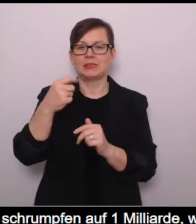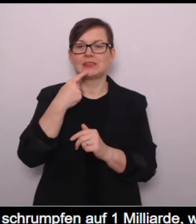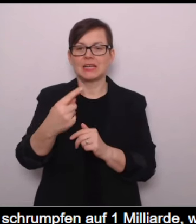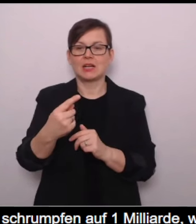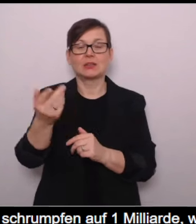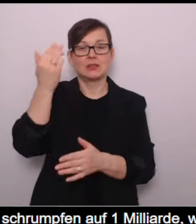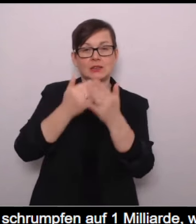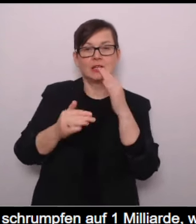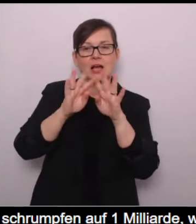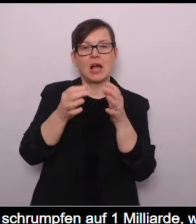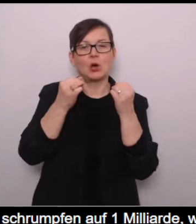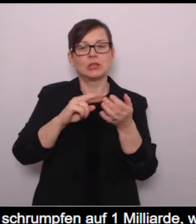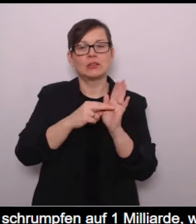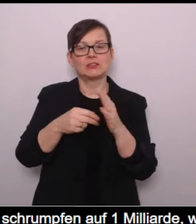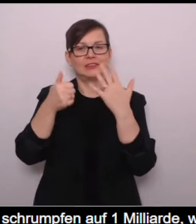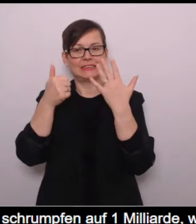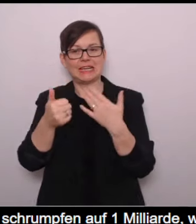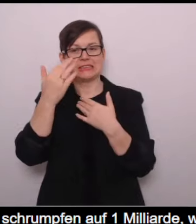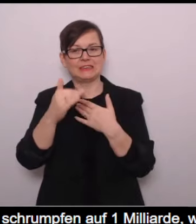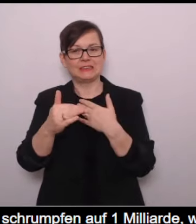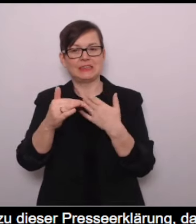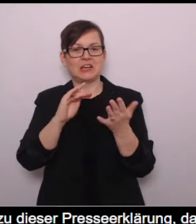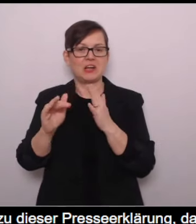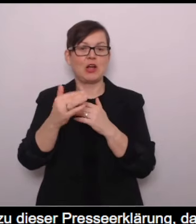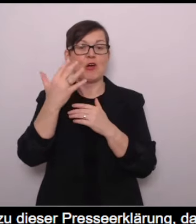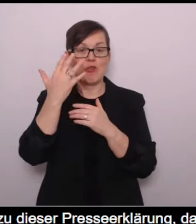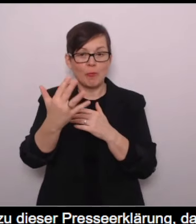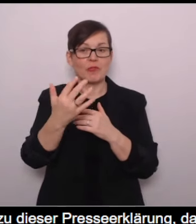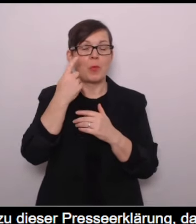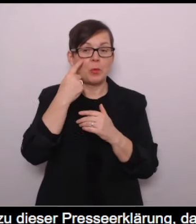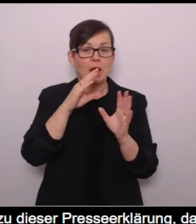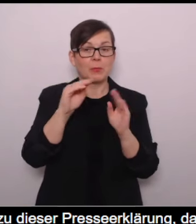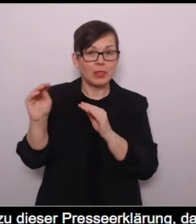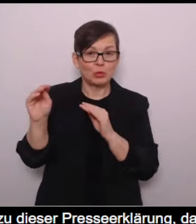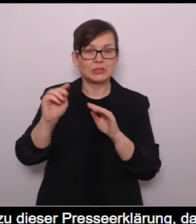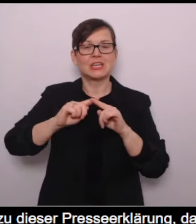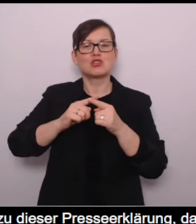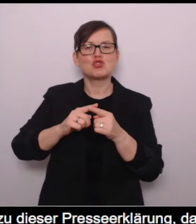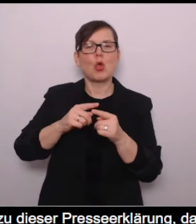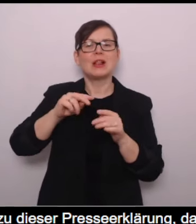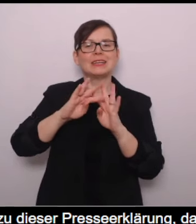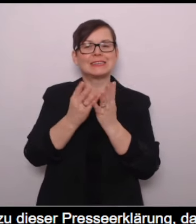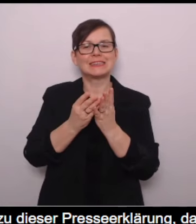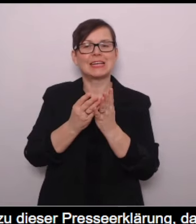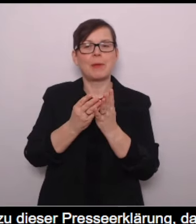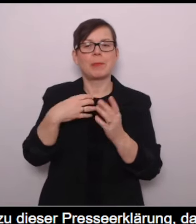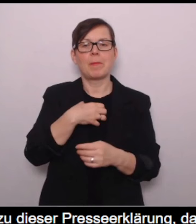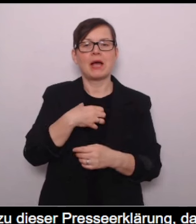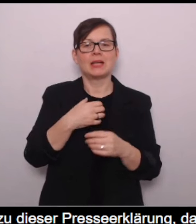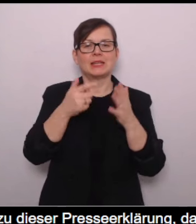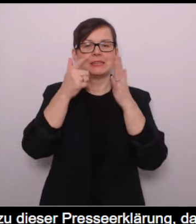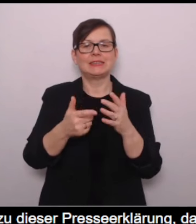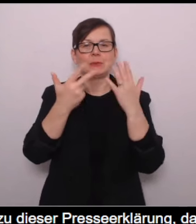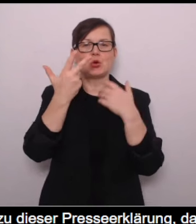Rücklagen bleibt bei einer Milliarde, wie vom Mindestpräsidenten angesprochen. Und es waren zur Haushaltsplanung sechs zur Verfügung. Also etwa fünf werden